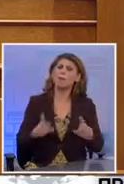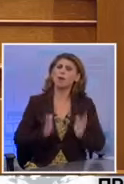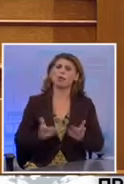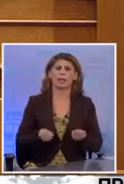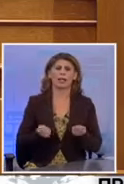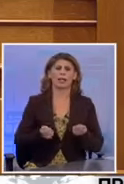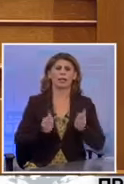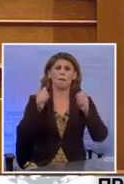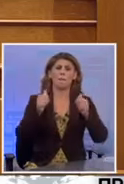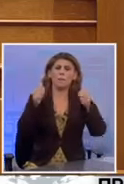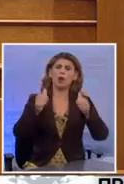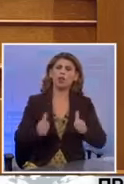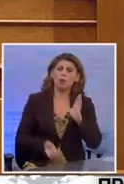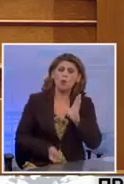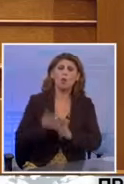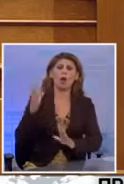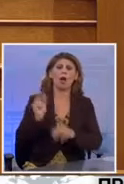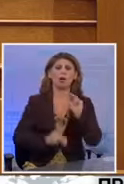επιτέλους.